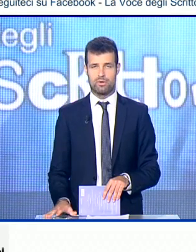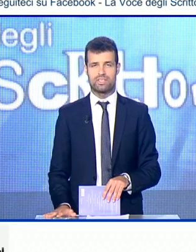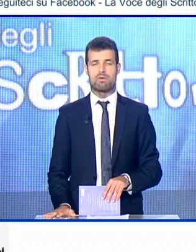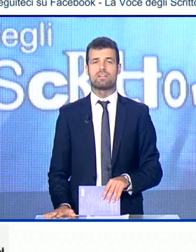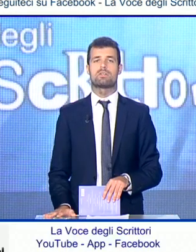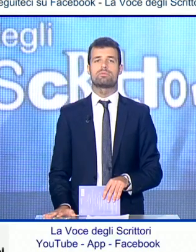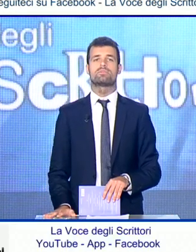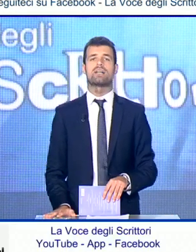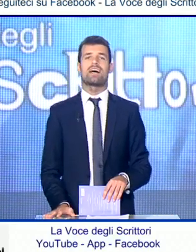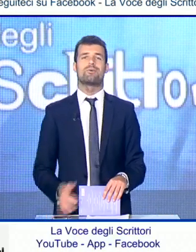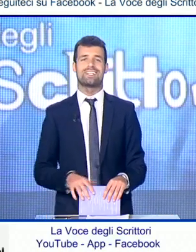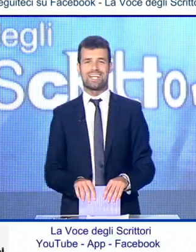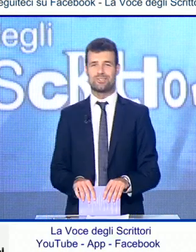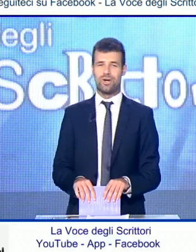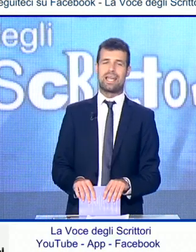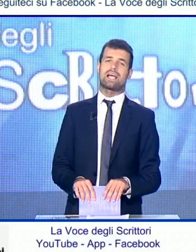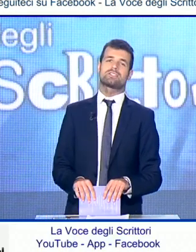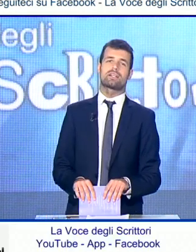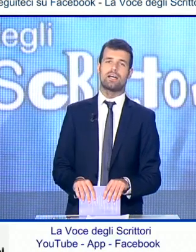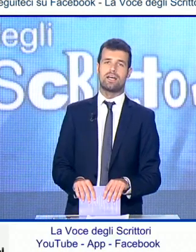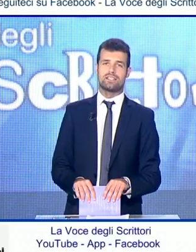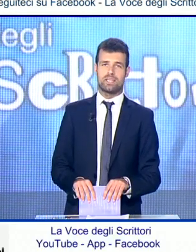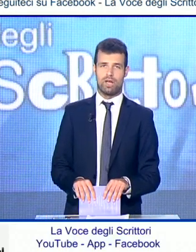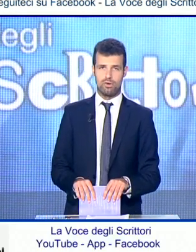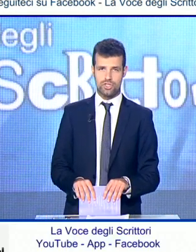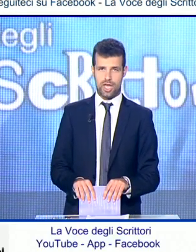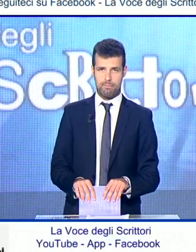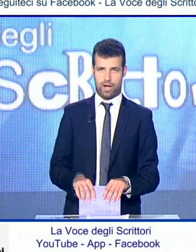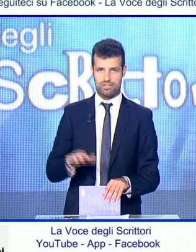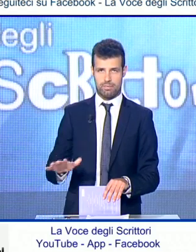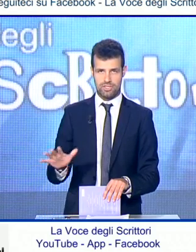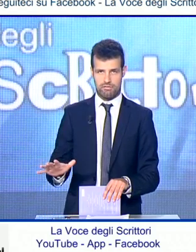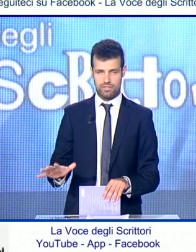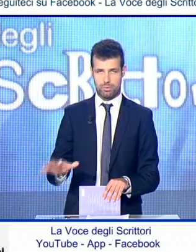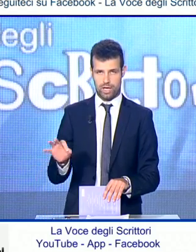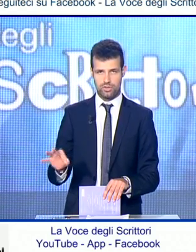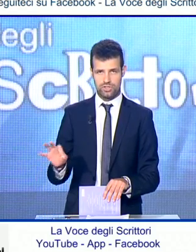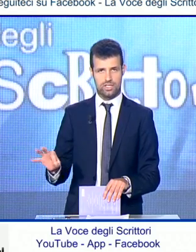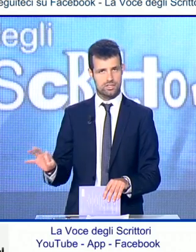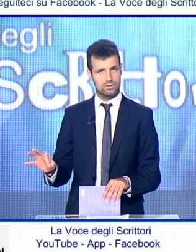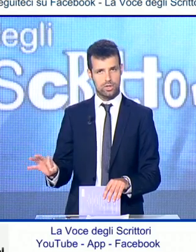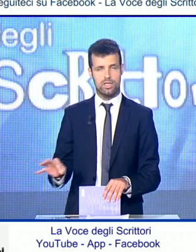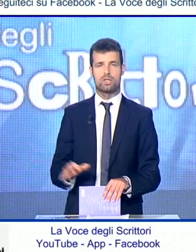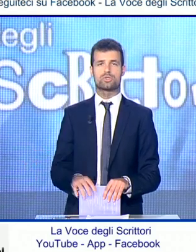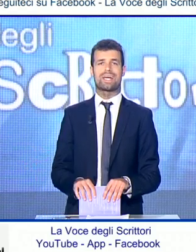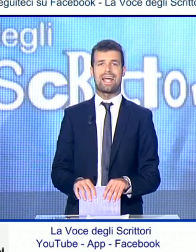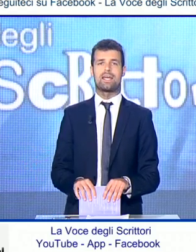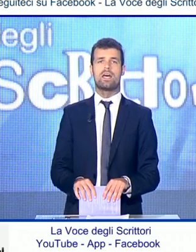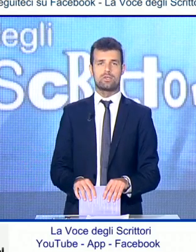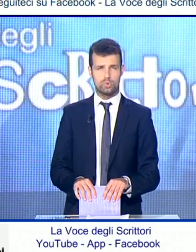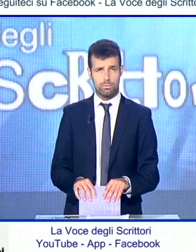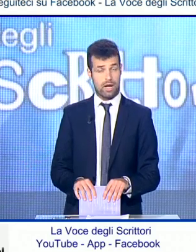man mano che andremo avanti avanti con la puntata utilizzando l'hashtag Segui la voce e poi la nostra pagina Facebook la voce degli scrittori il nostro